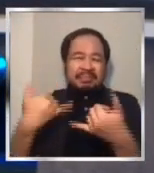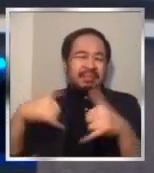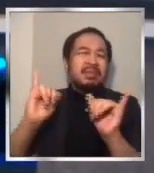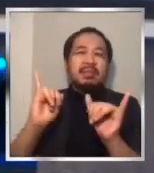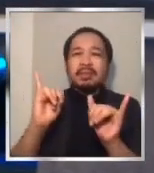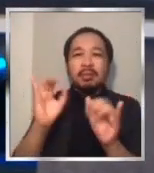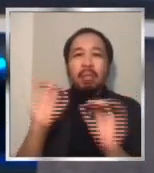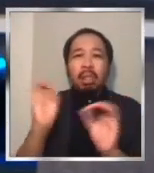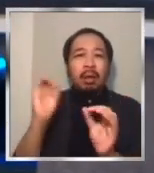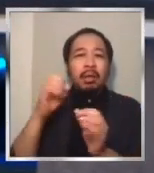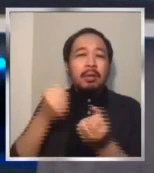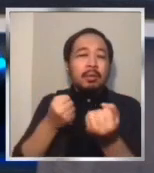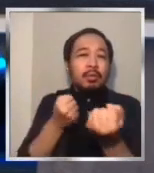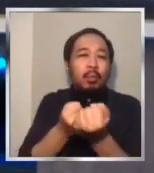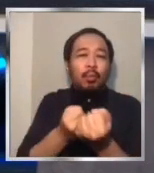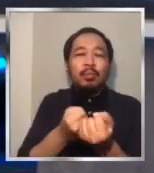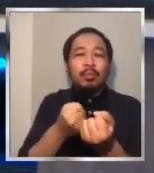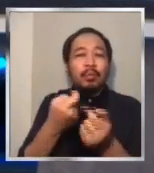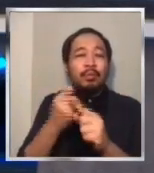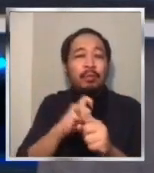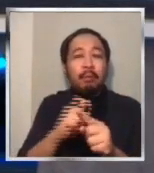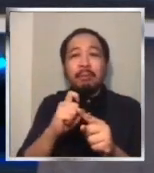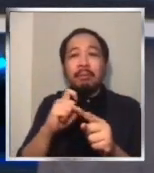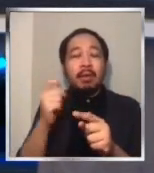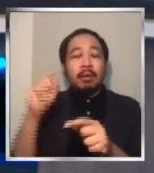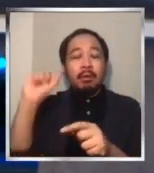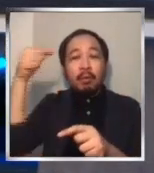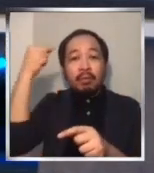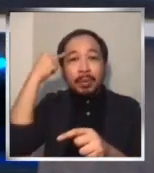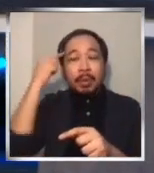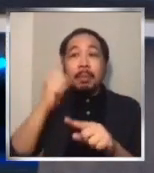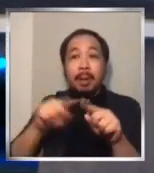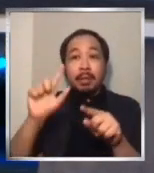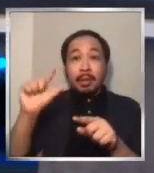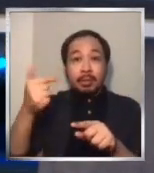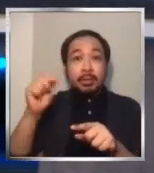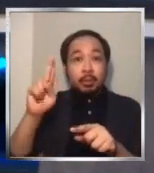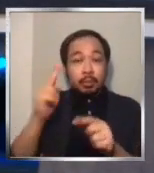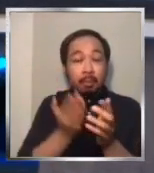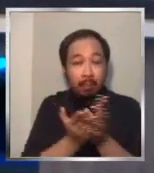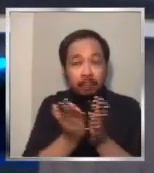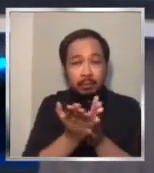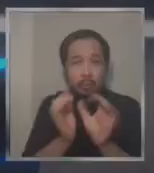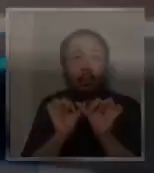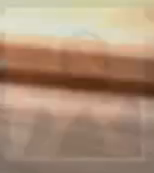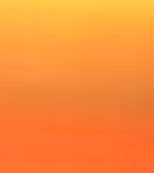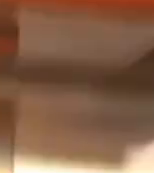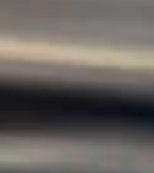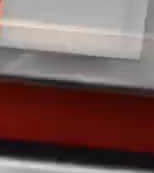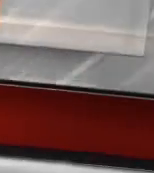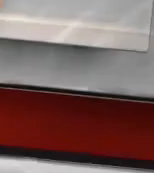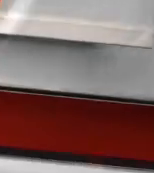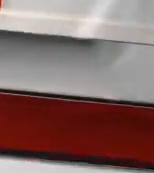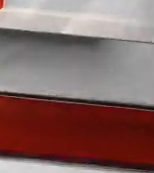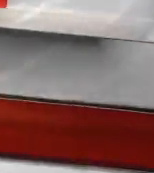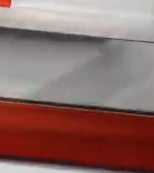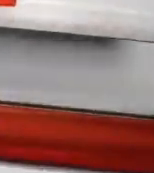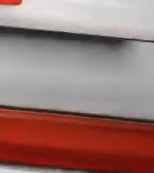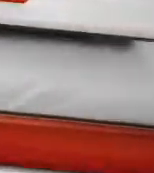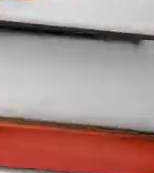LGU, hindi sila humihinto sa pagbibigay ng tulong. Nakatutok live si Maris Umali.